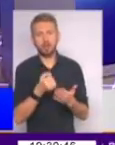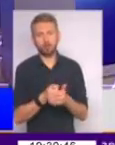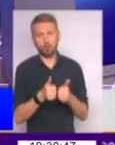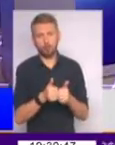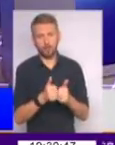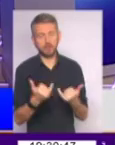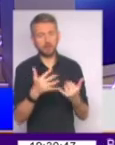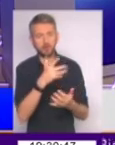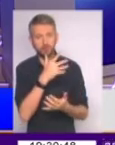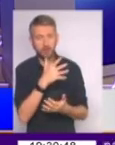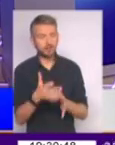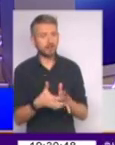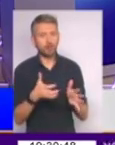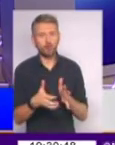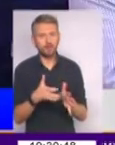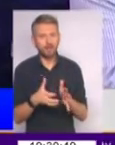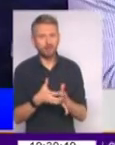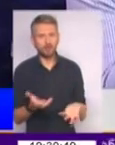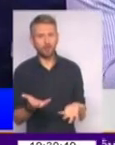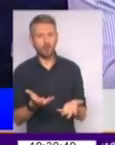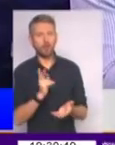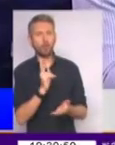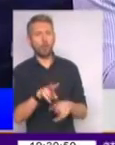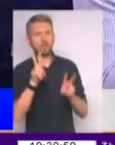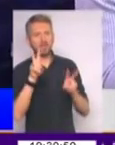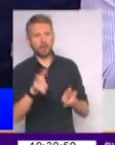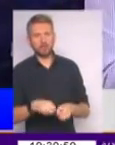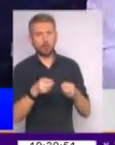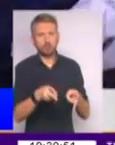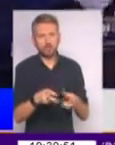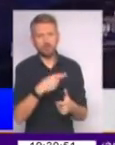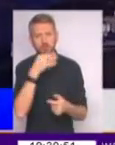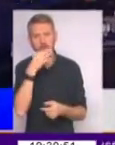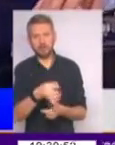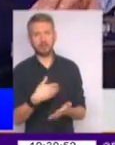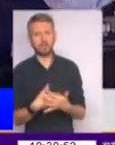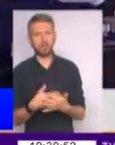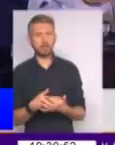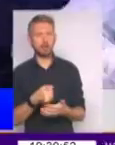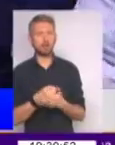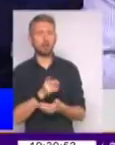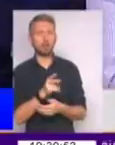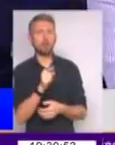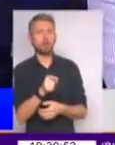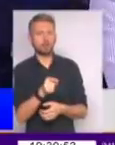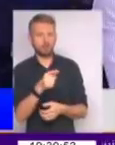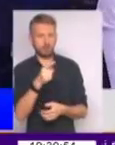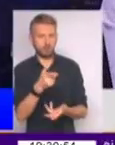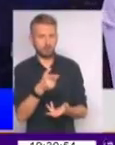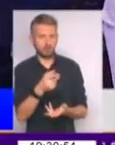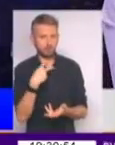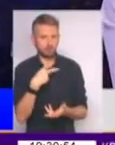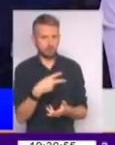даний час недостатньо, знаєте, когось назвати злочинцем чи сказати, наприклад, от до когось там ти дурень. Для цього треба